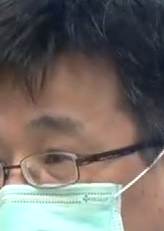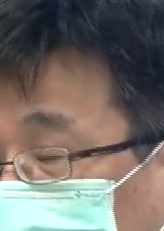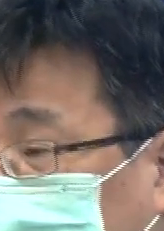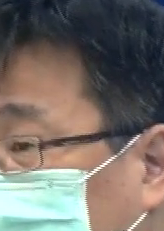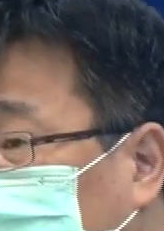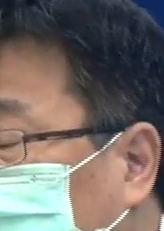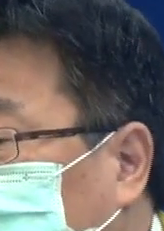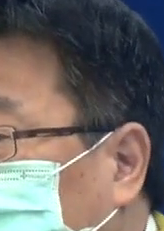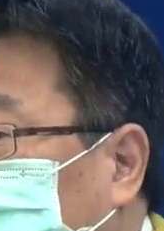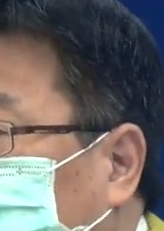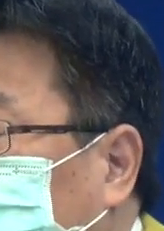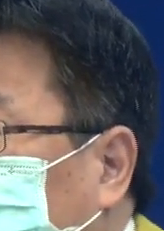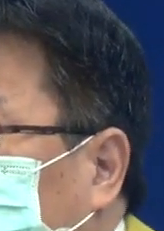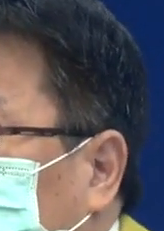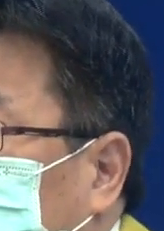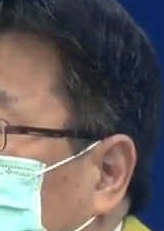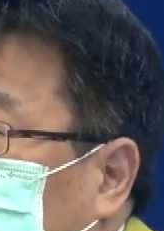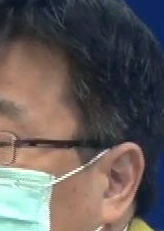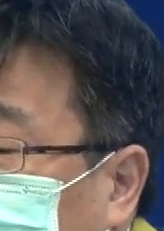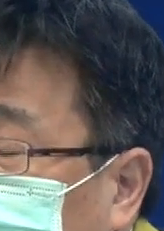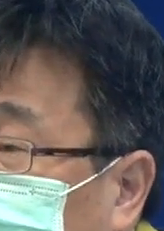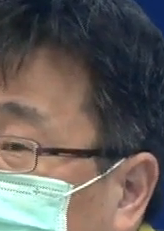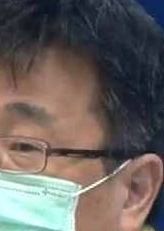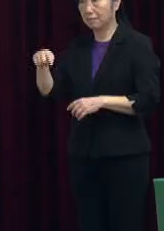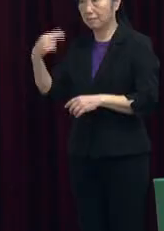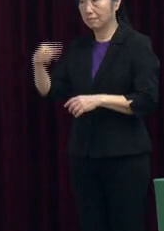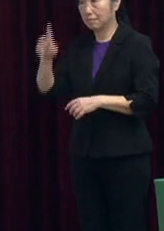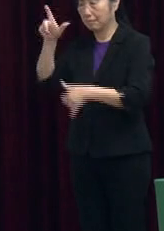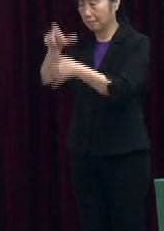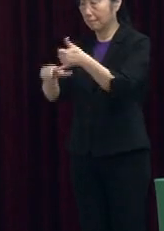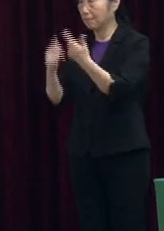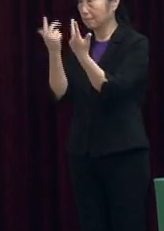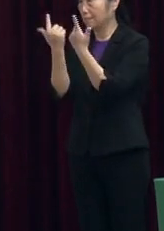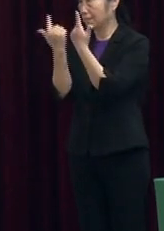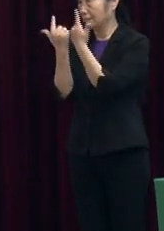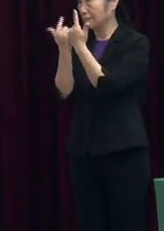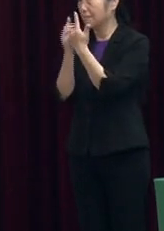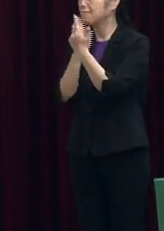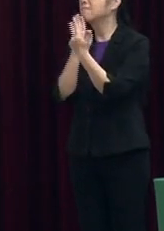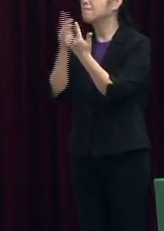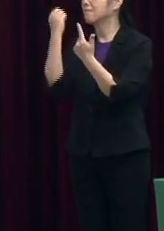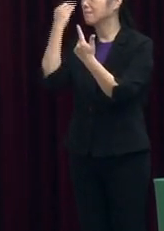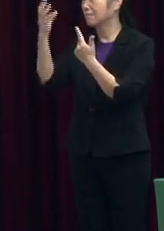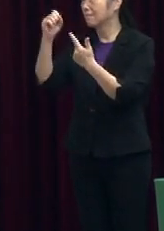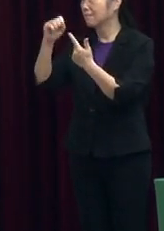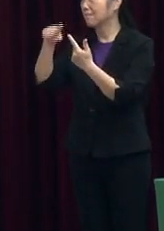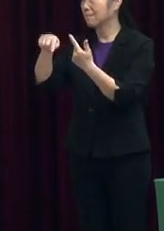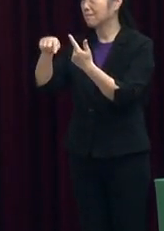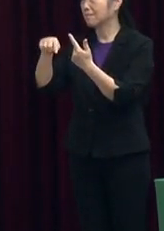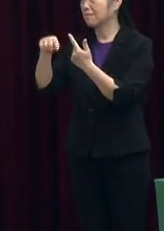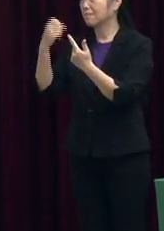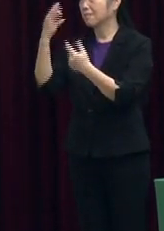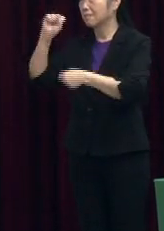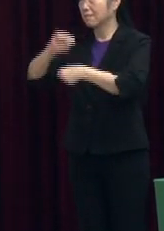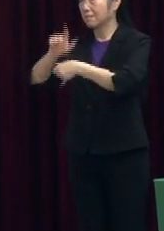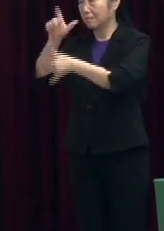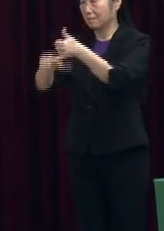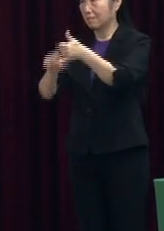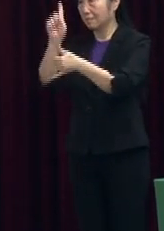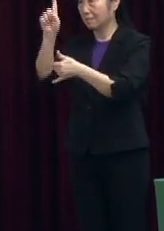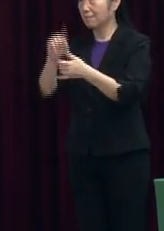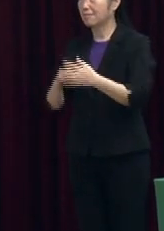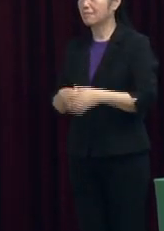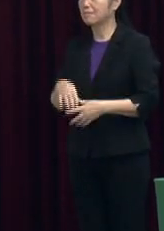为专案来台参与智慧城市展的外宾。新唐人亚太电视王冠霖、黄燕玲，台湾台北报道。